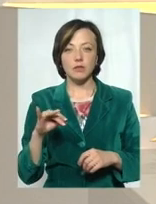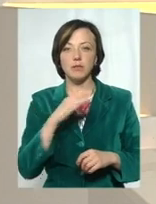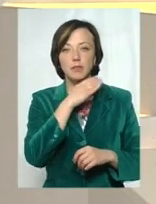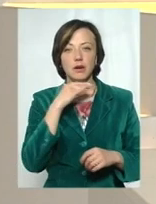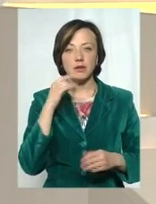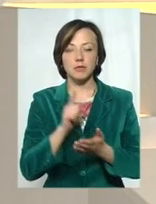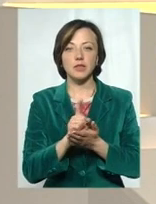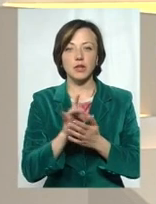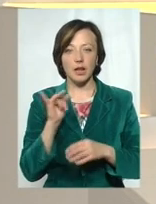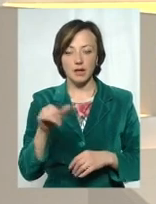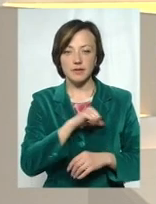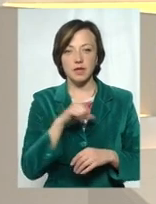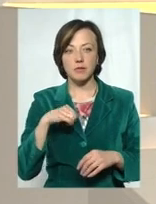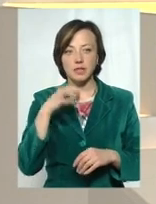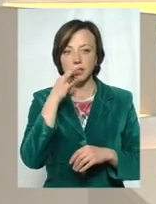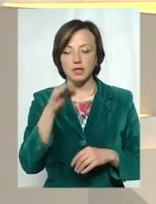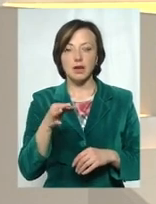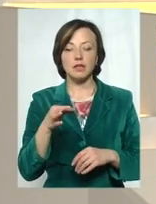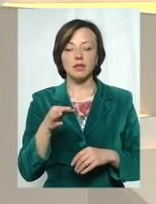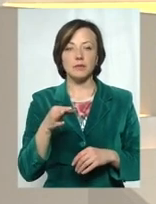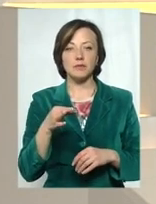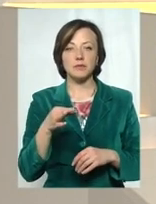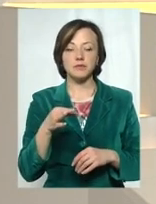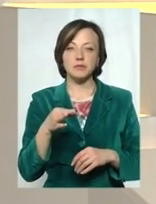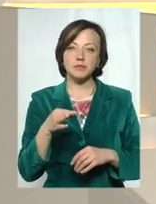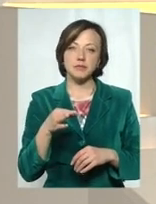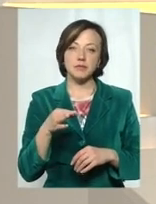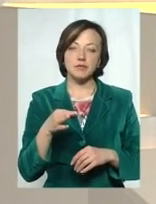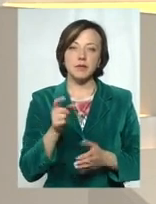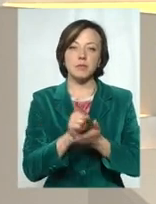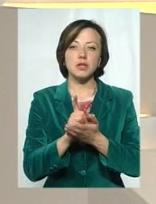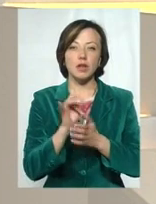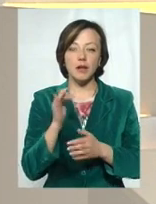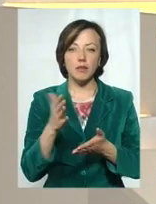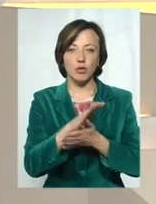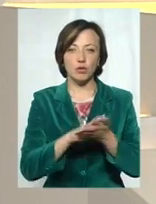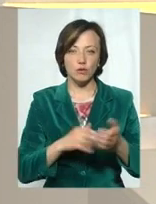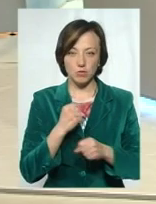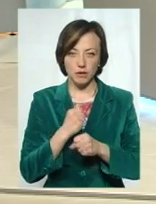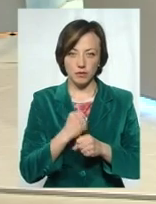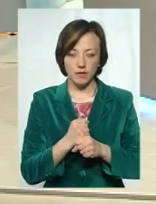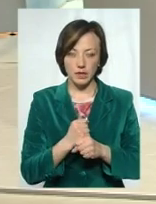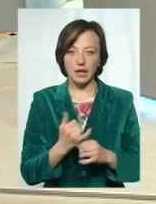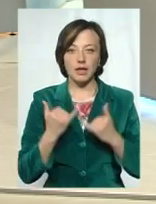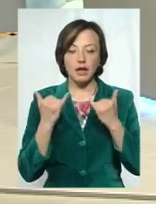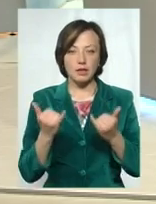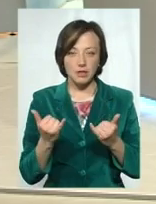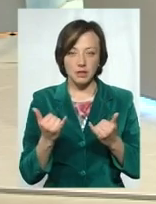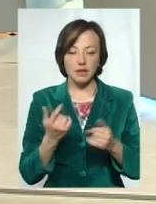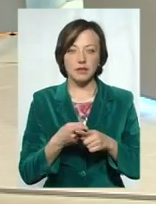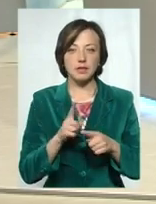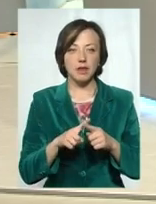багато пенсіонерів, ви вже самі зазначили, назвали цифри пенсіонерів, які продовжують працювати. Для них